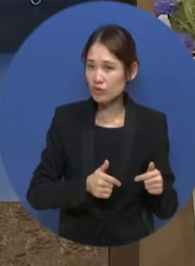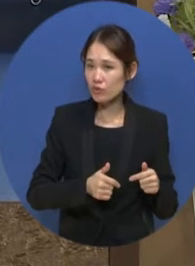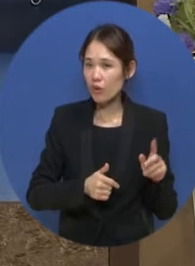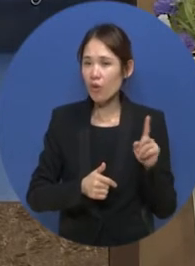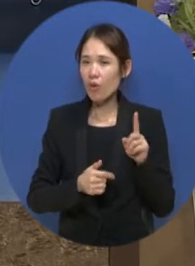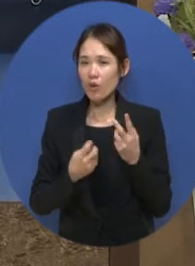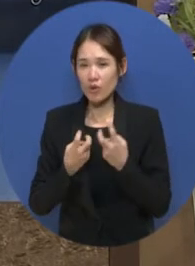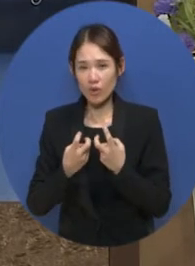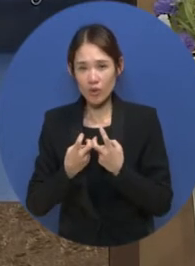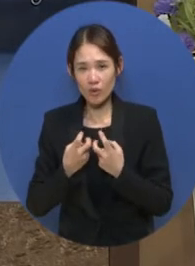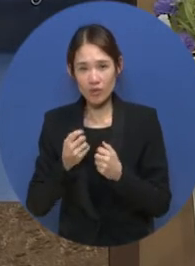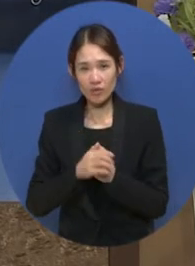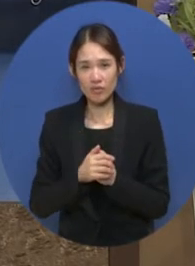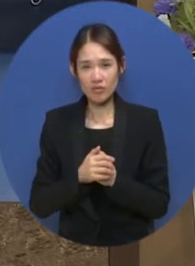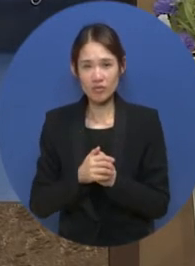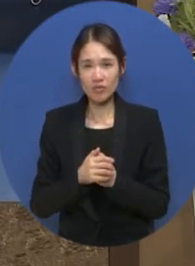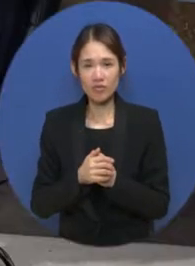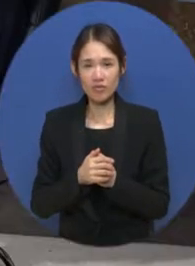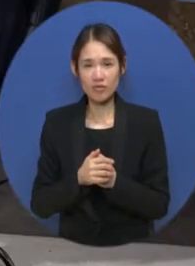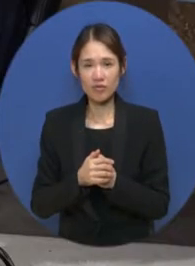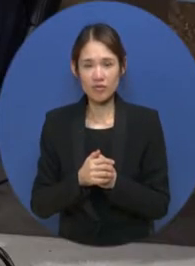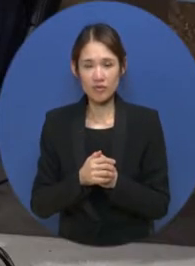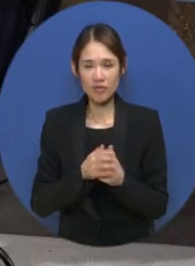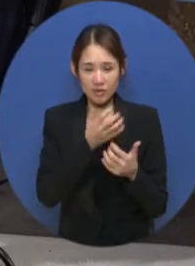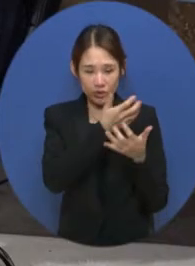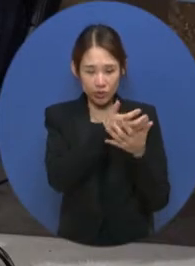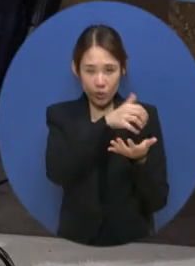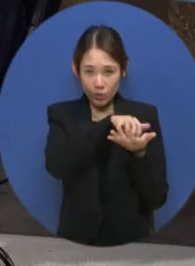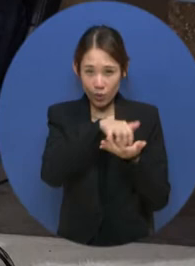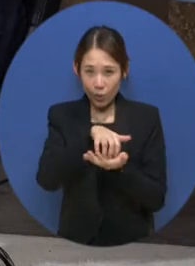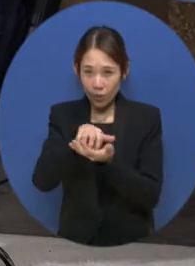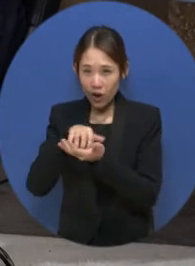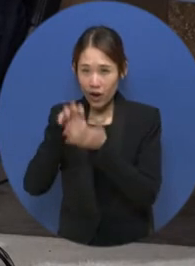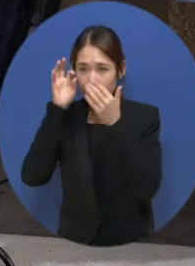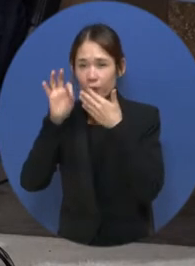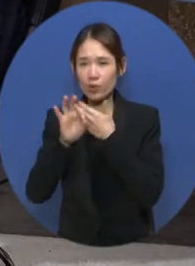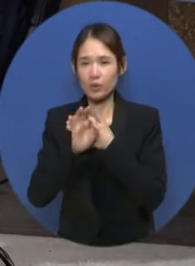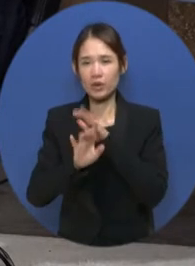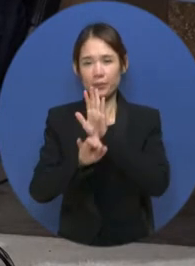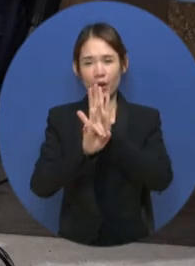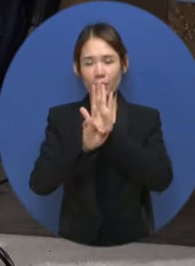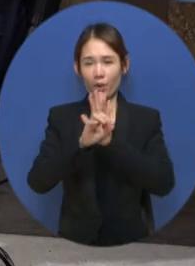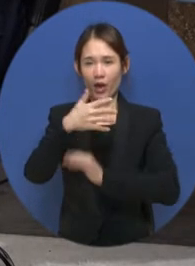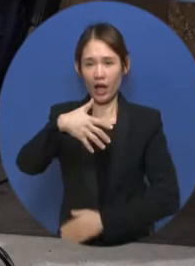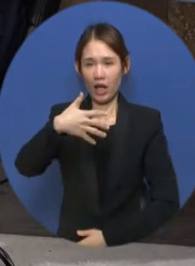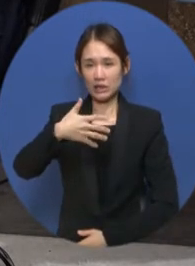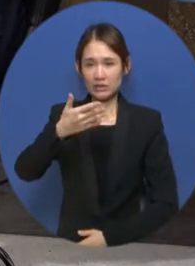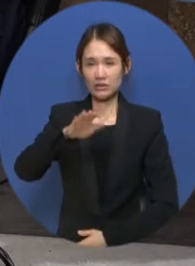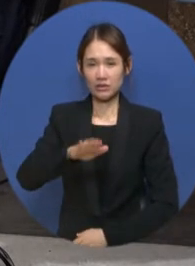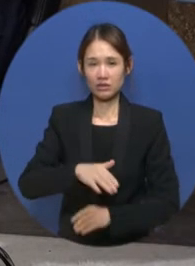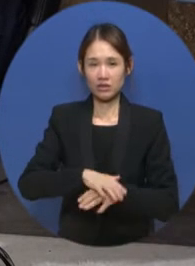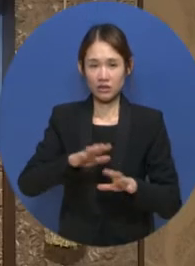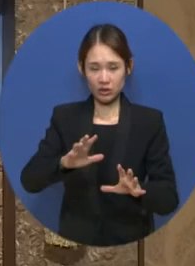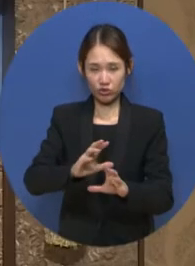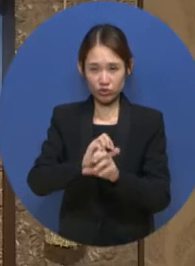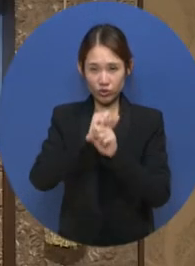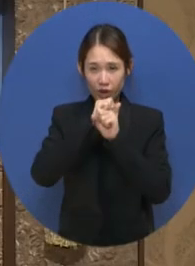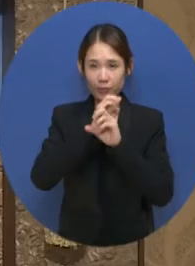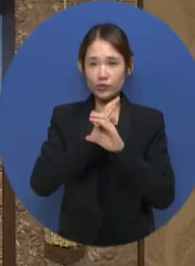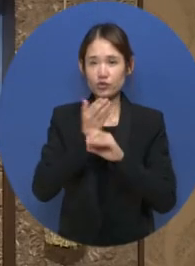같다는 생각이 되거든요 으 악 토 개성으로 는 네 지금 이제 저희가 발표하지 않았기 때문에 취업을 하고 있는데